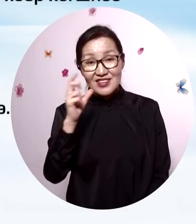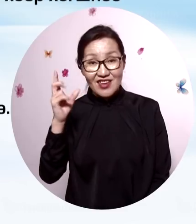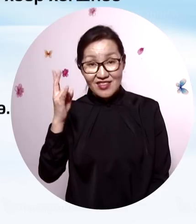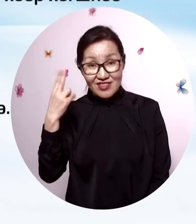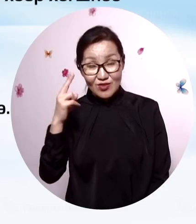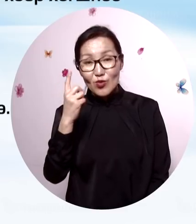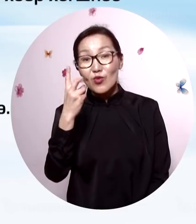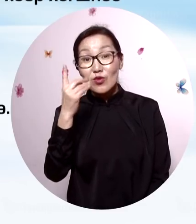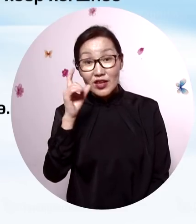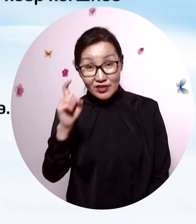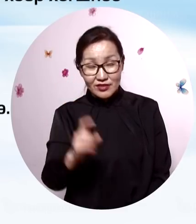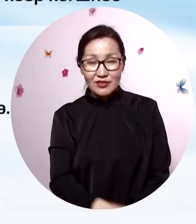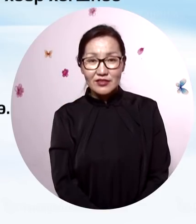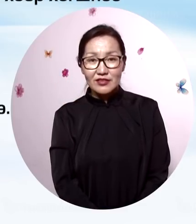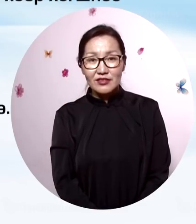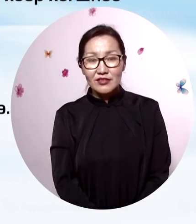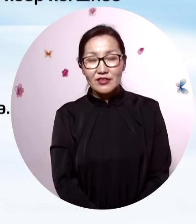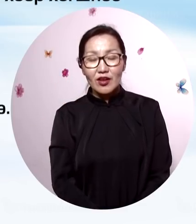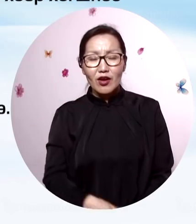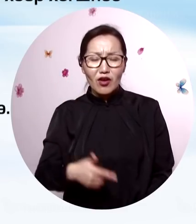Голоо хүртэл гомдол.